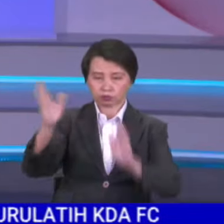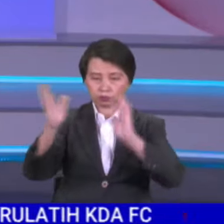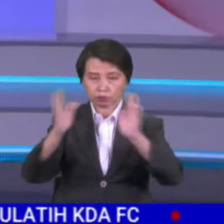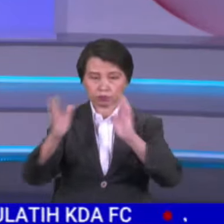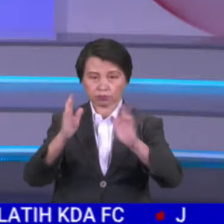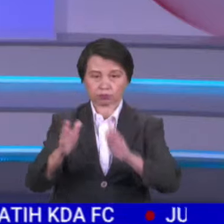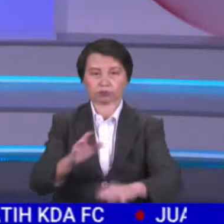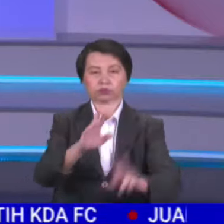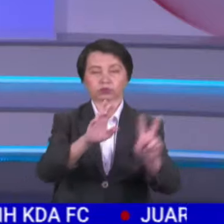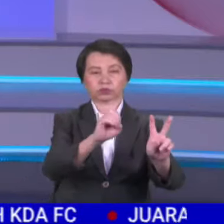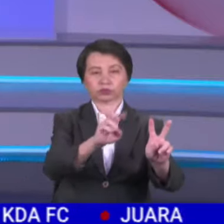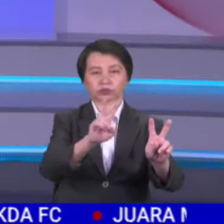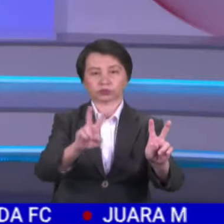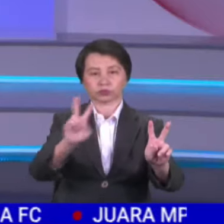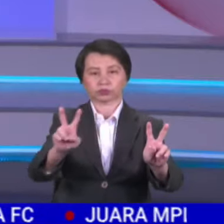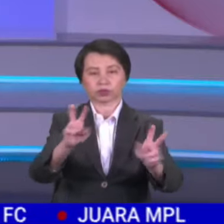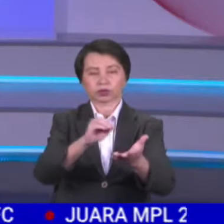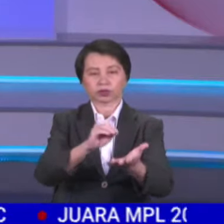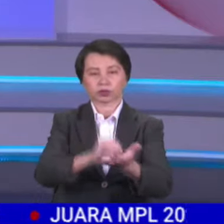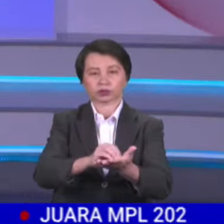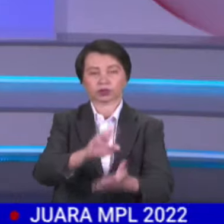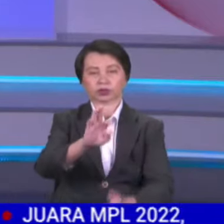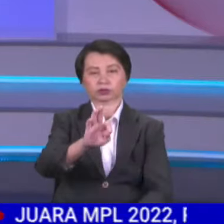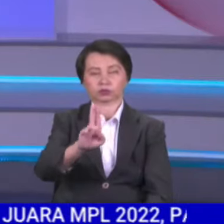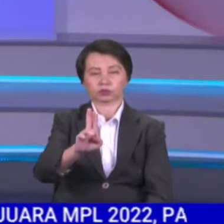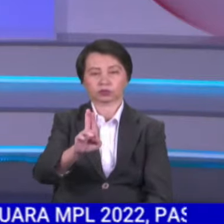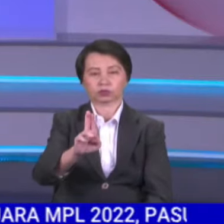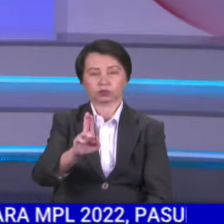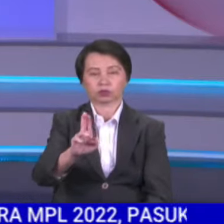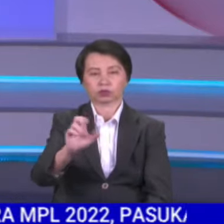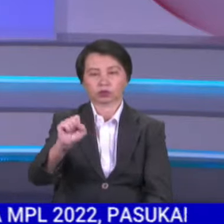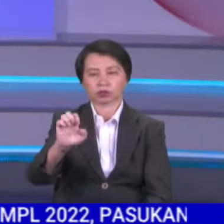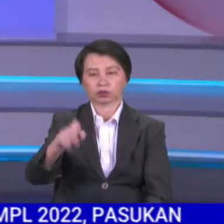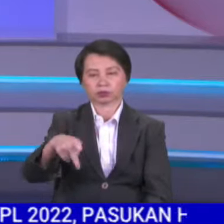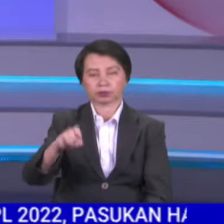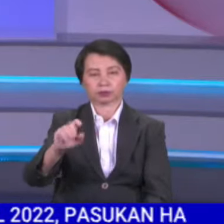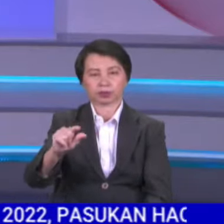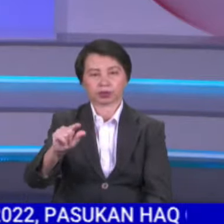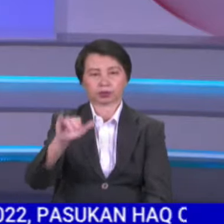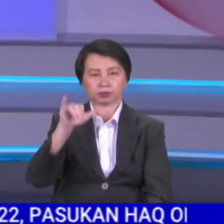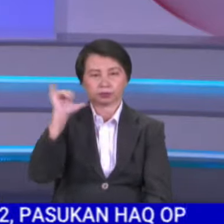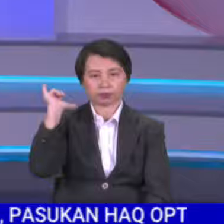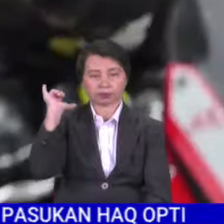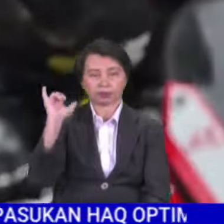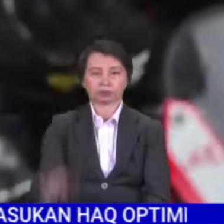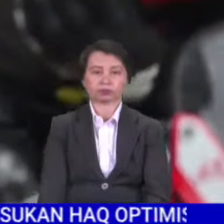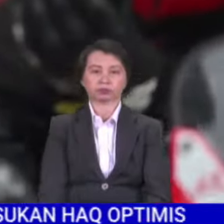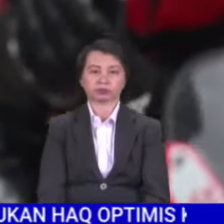Series 2022 di Litar Antarabangsa Kat Sepang semalam.